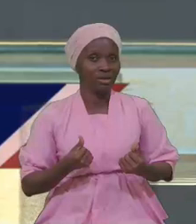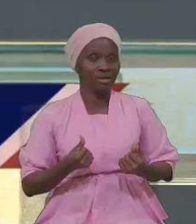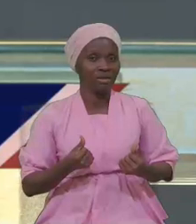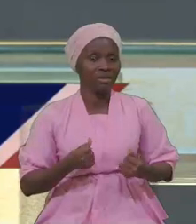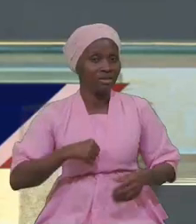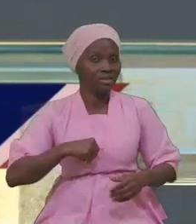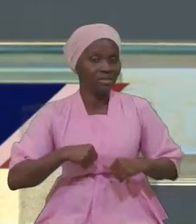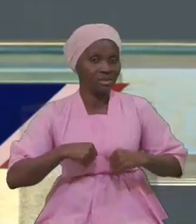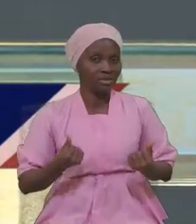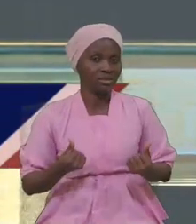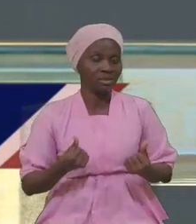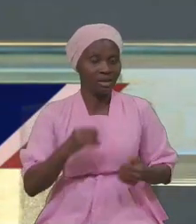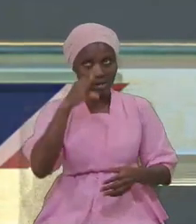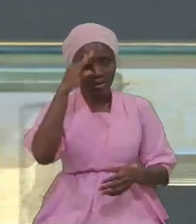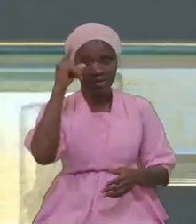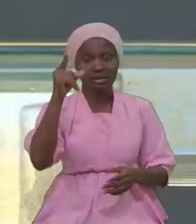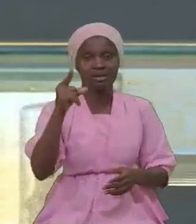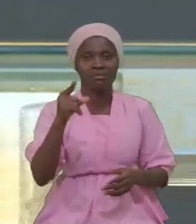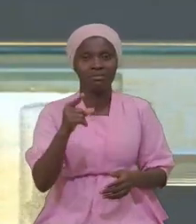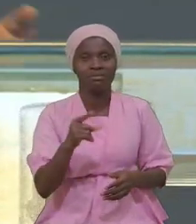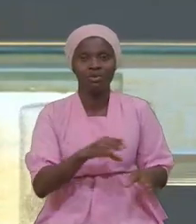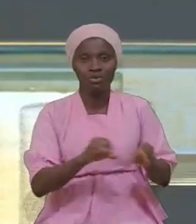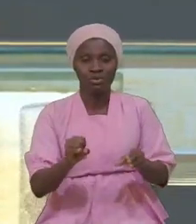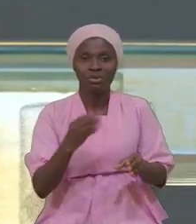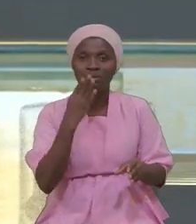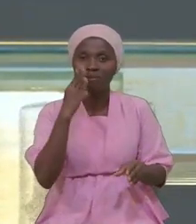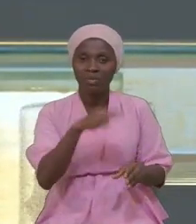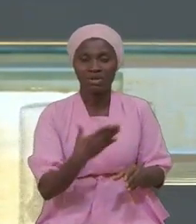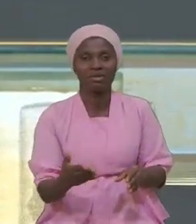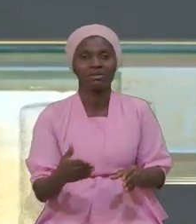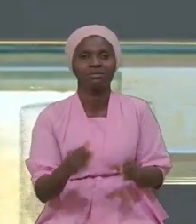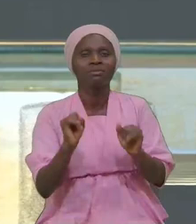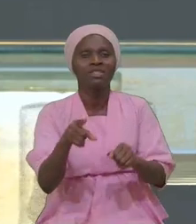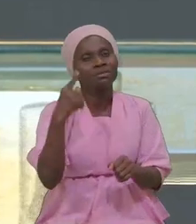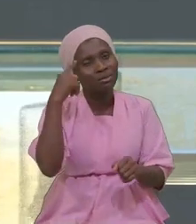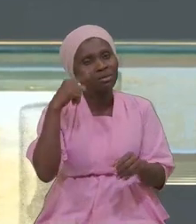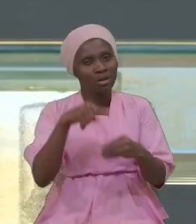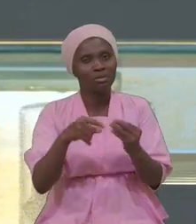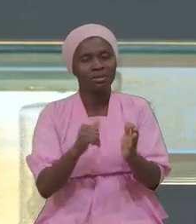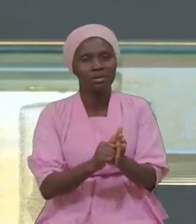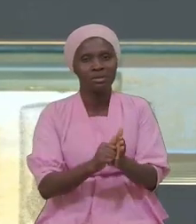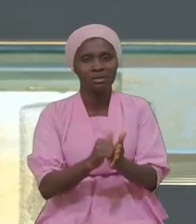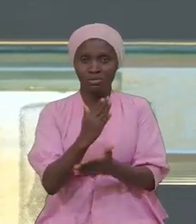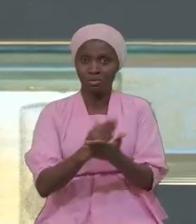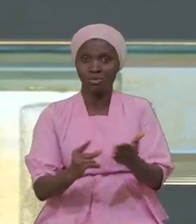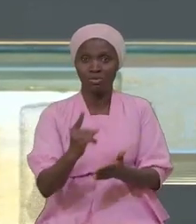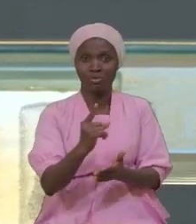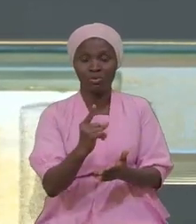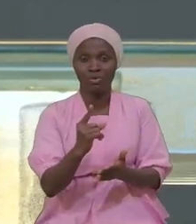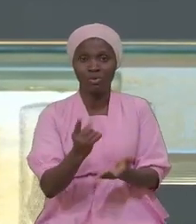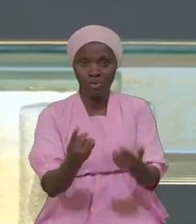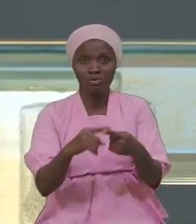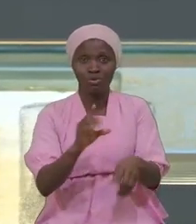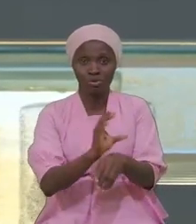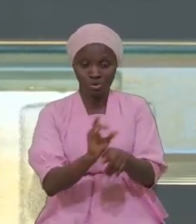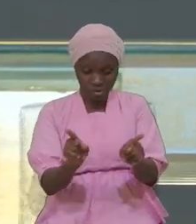Il professe avoir la foi, mais il renie ce qui en fait la force. Regardez celui